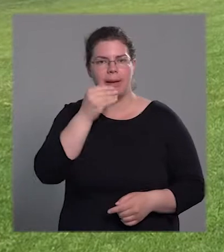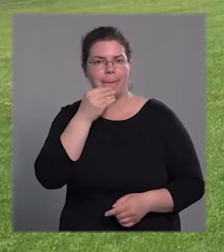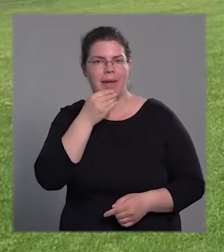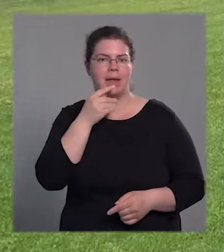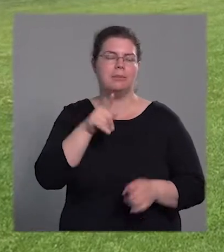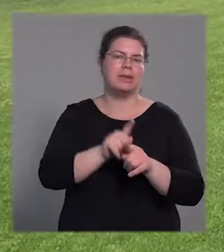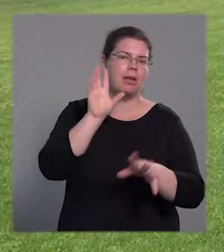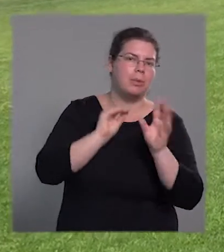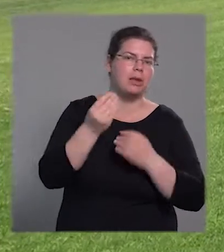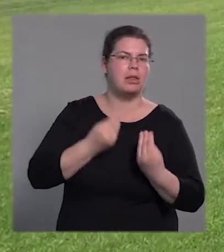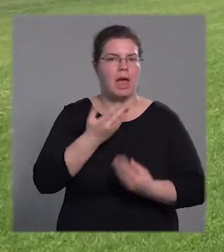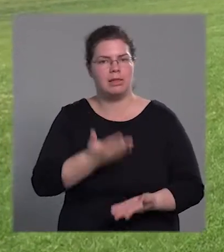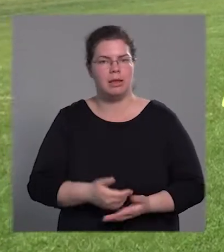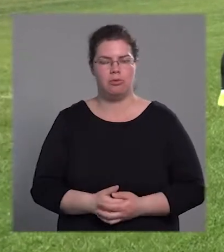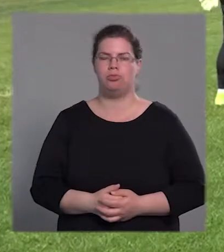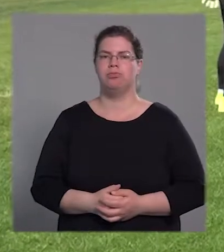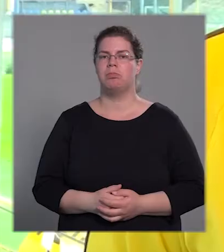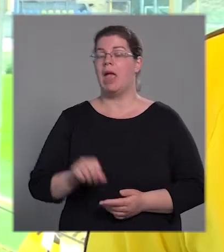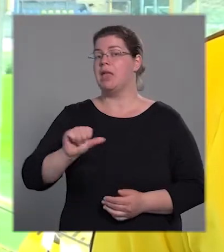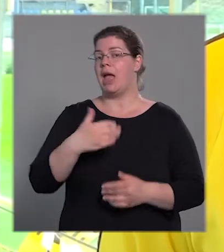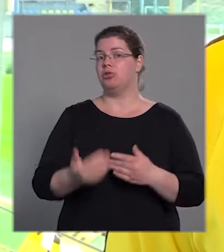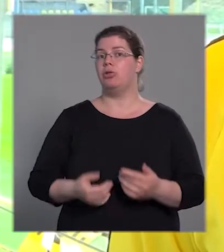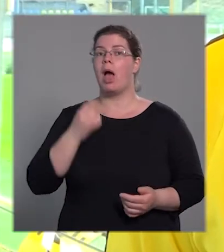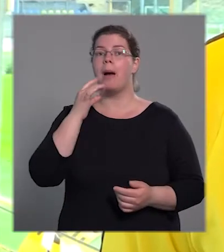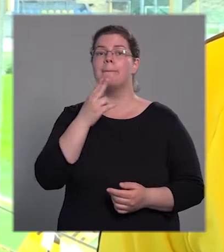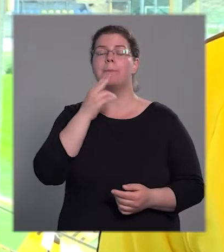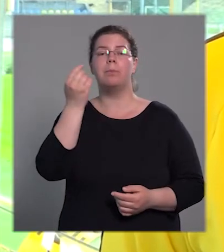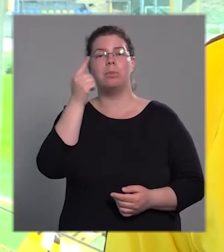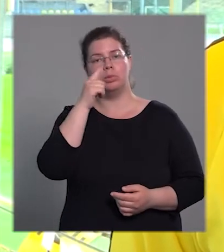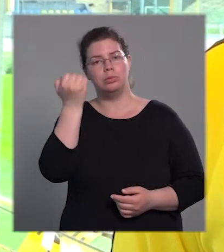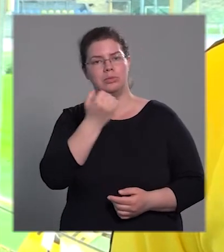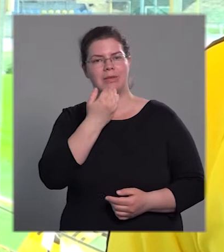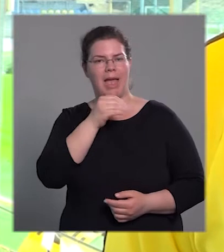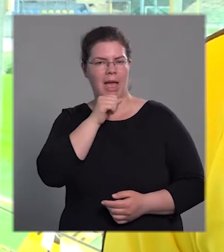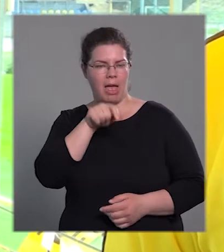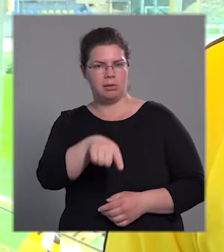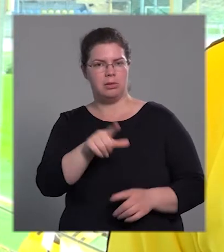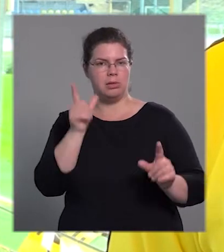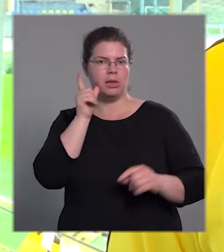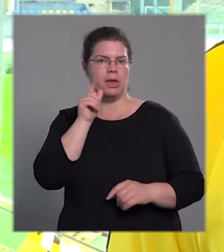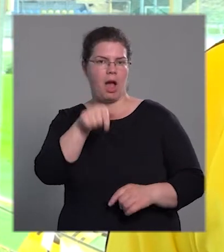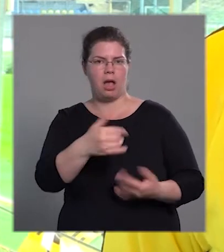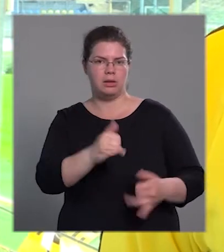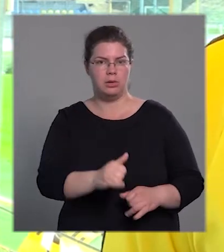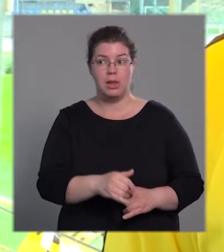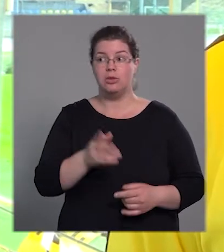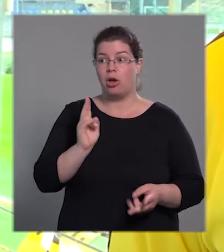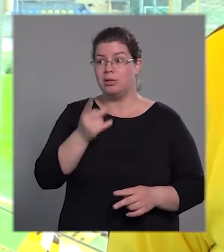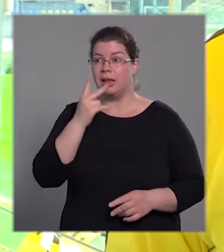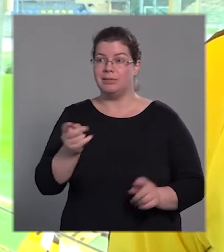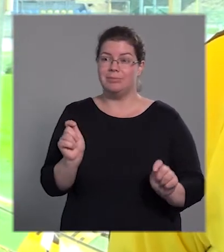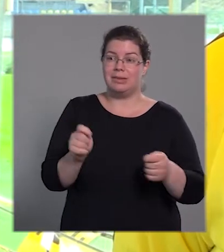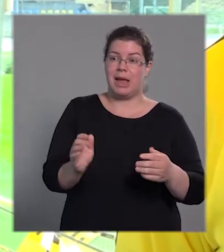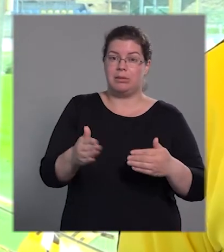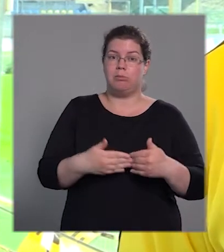játékos szempontjából. Hát elsősorban ugyebár csak a Bundesliga indult el, tehát a Bundesligát néztem, és hát amint látjuk, hogy zárt kapuk